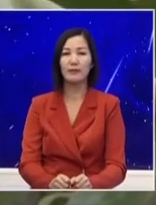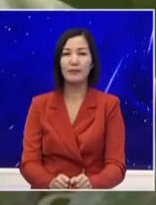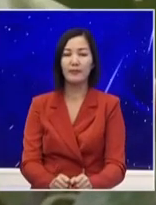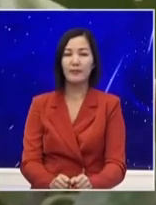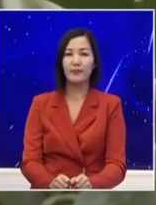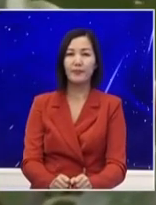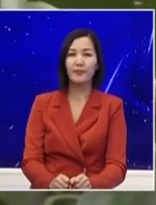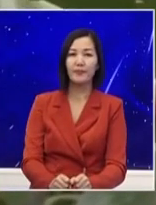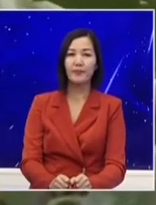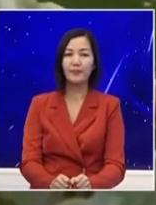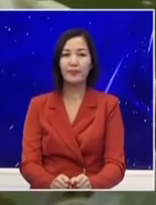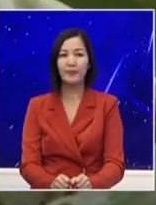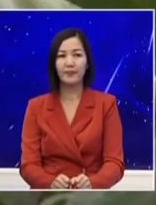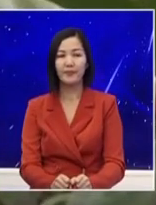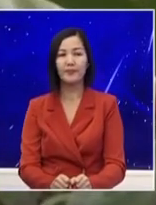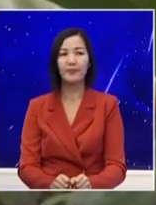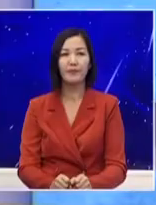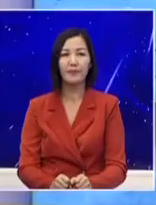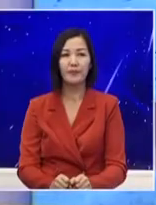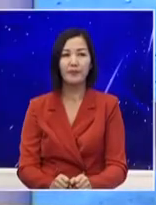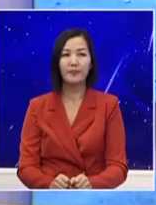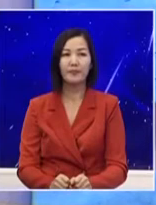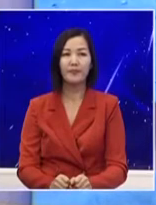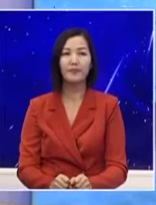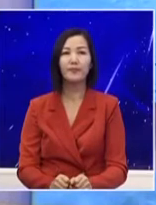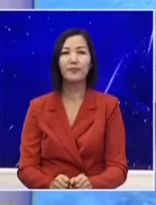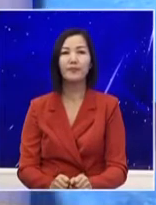Ерболат Антелов, Жетісу телеарнасы.